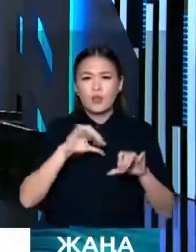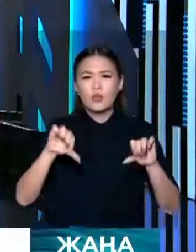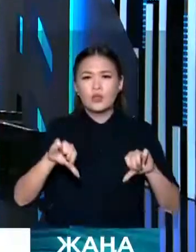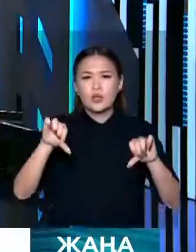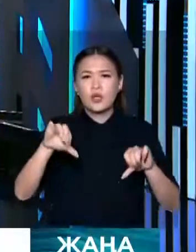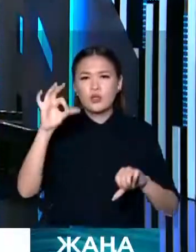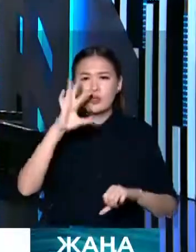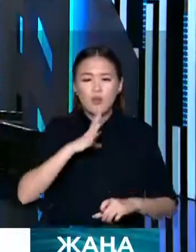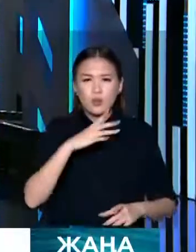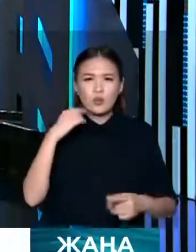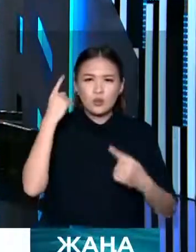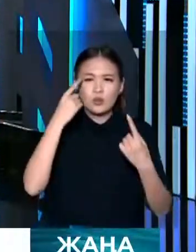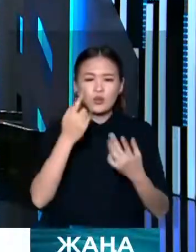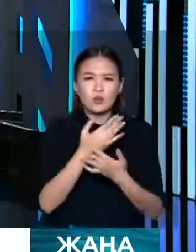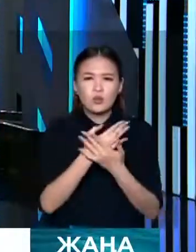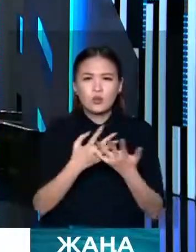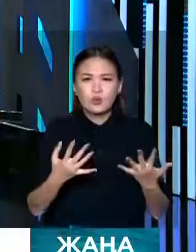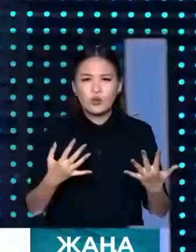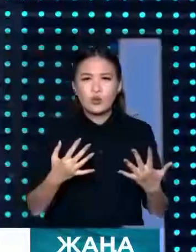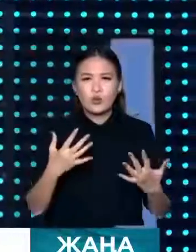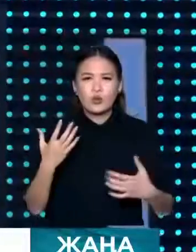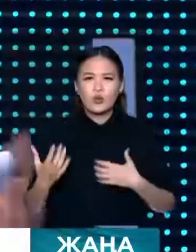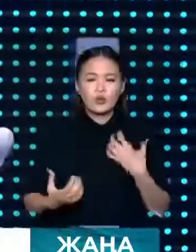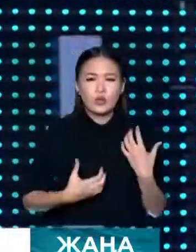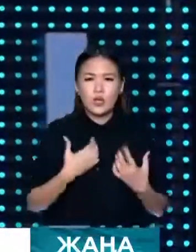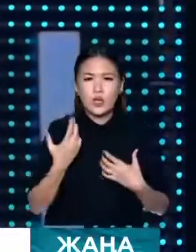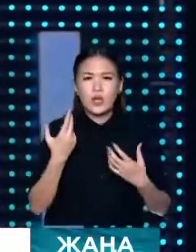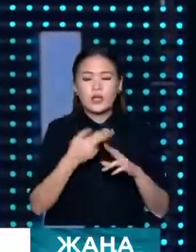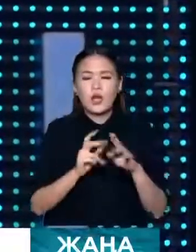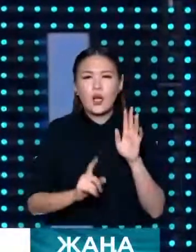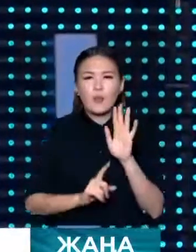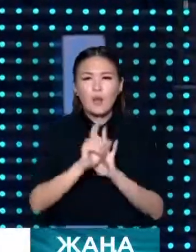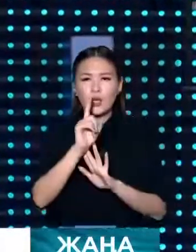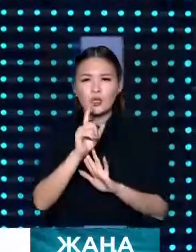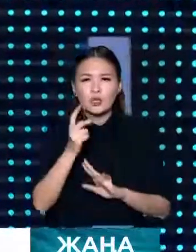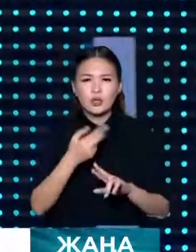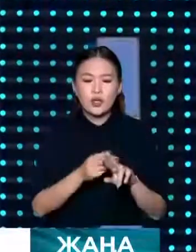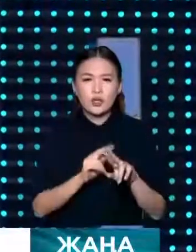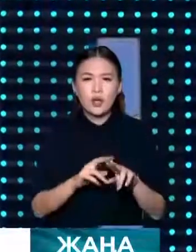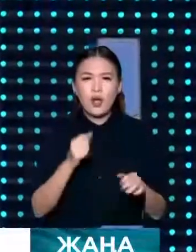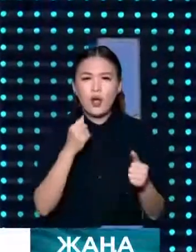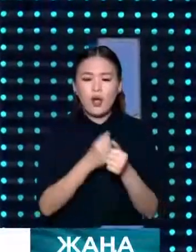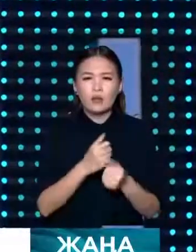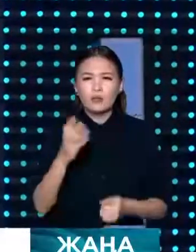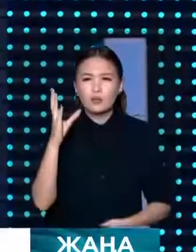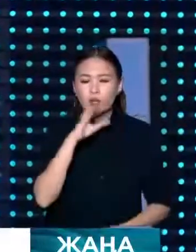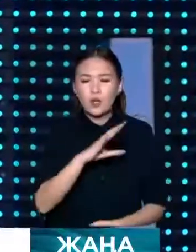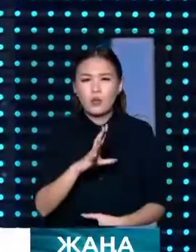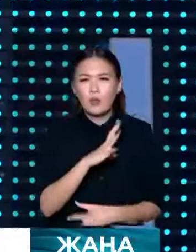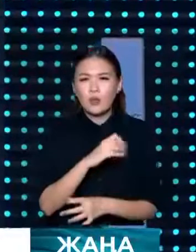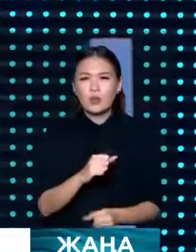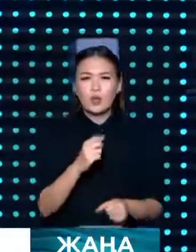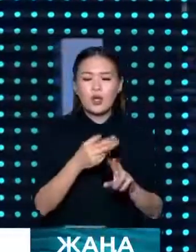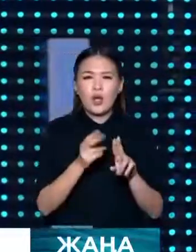ойға түрлі үрей қорқыныштар келеді. Әуелі осыдан бастасақ, жалпы апат болуы мүмкін дейді, бірақ